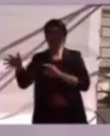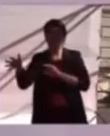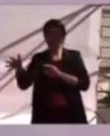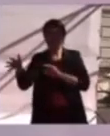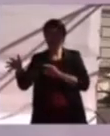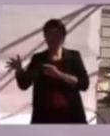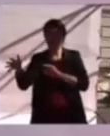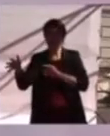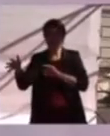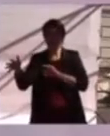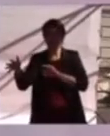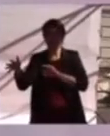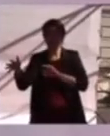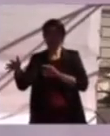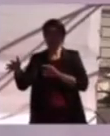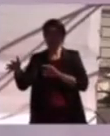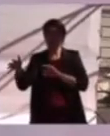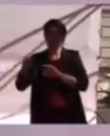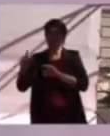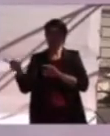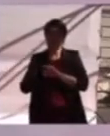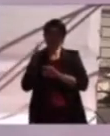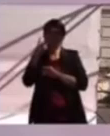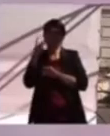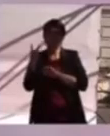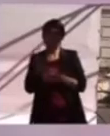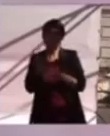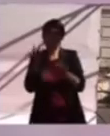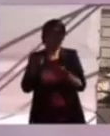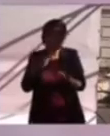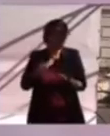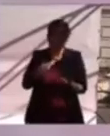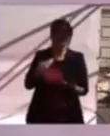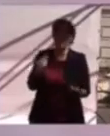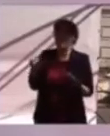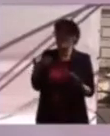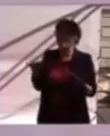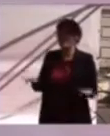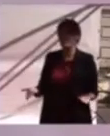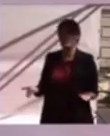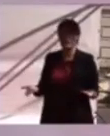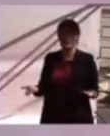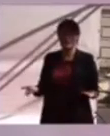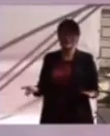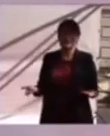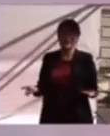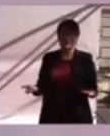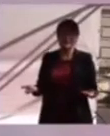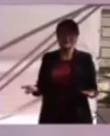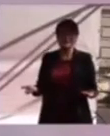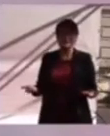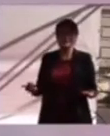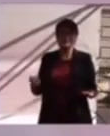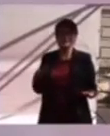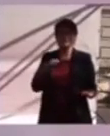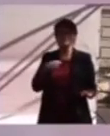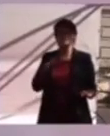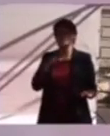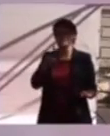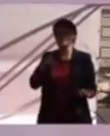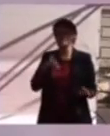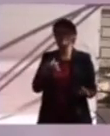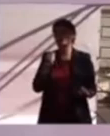che c'è un elemento di emergenza divertire io dico banalmente penso che in questa fase